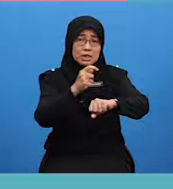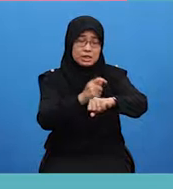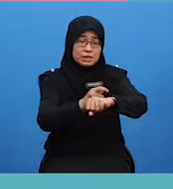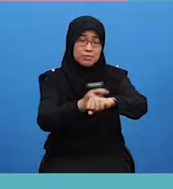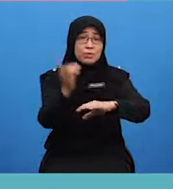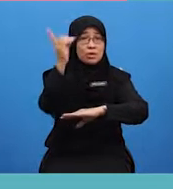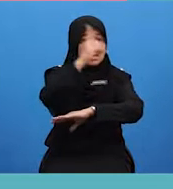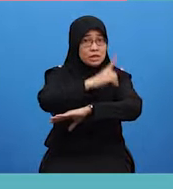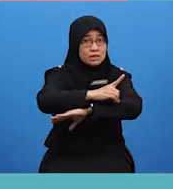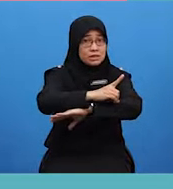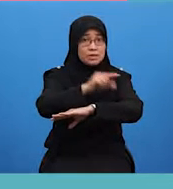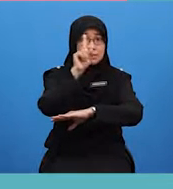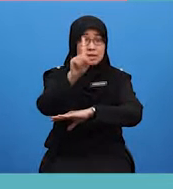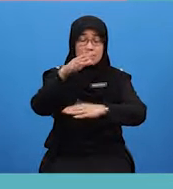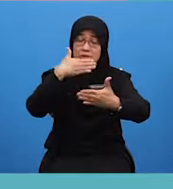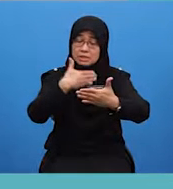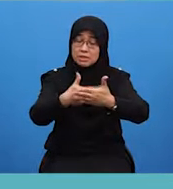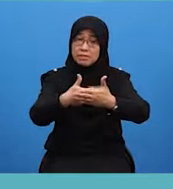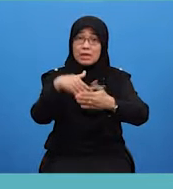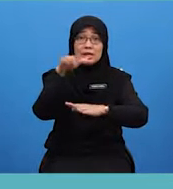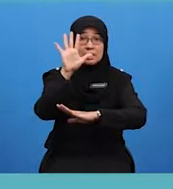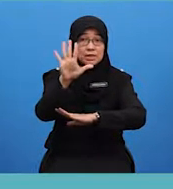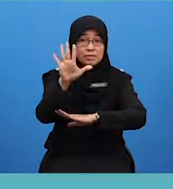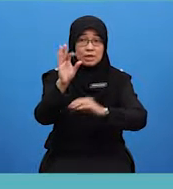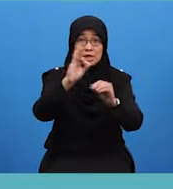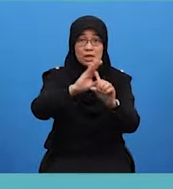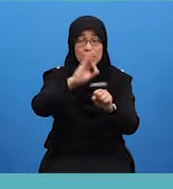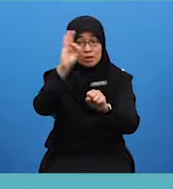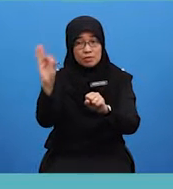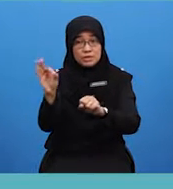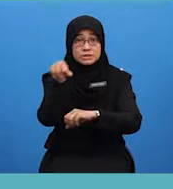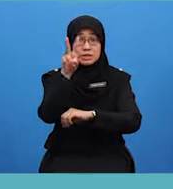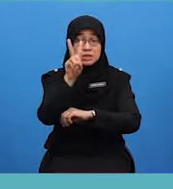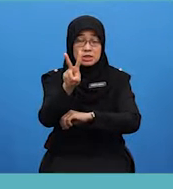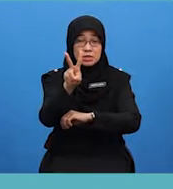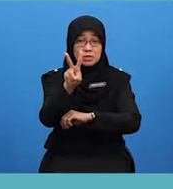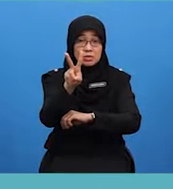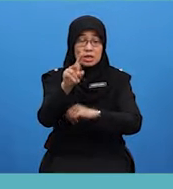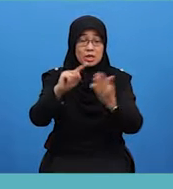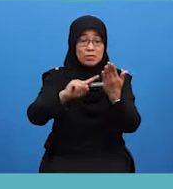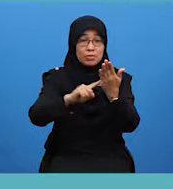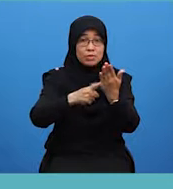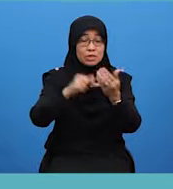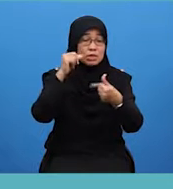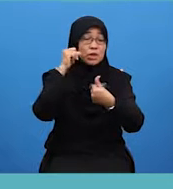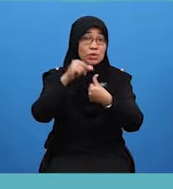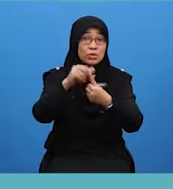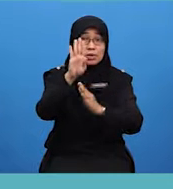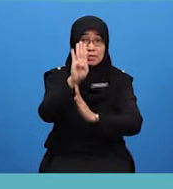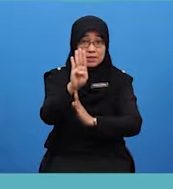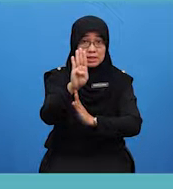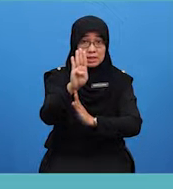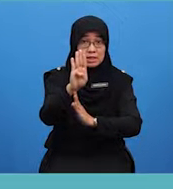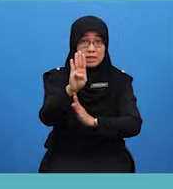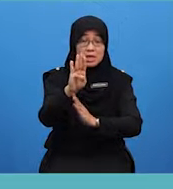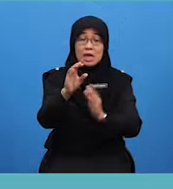hari ke-5. Fasa kedua pula bermula dengan huruf B yang bermaksud